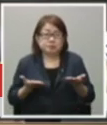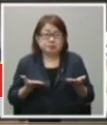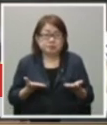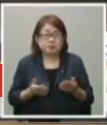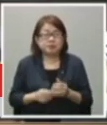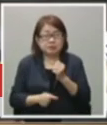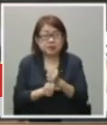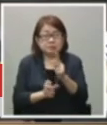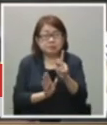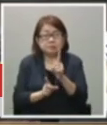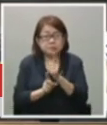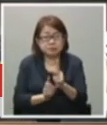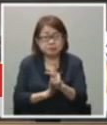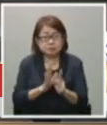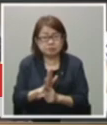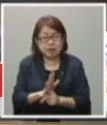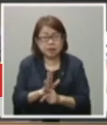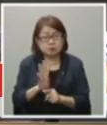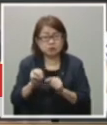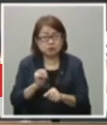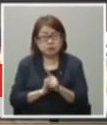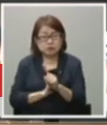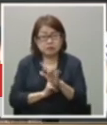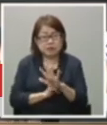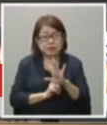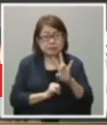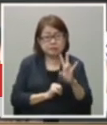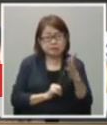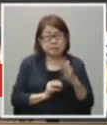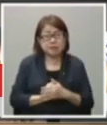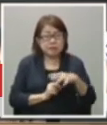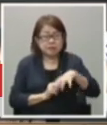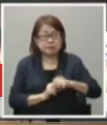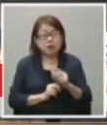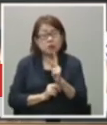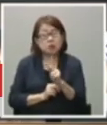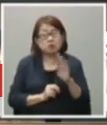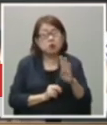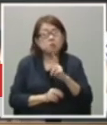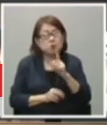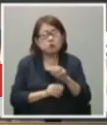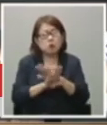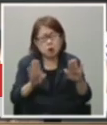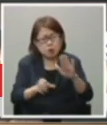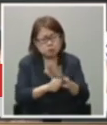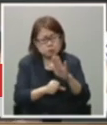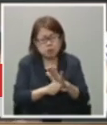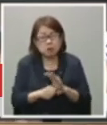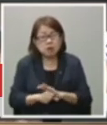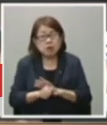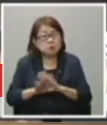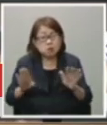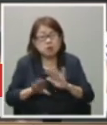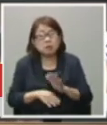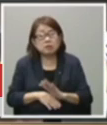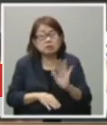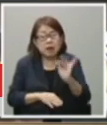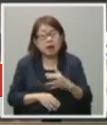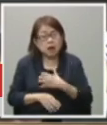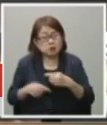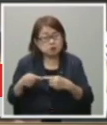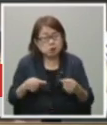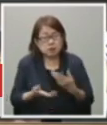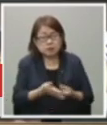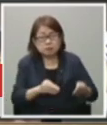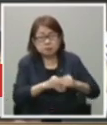157สำนักงานตม.บอกให้ท่านยกเลิกท่านก็ไม่เลิกไม่เลิกไม่พอแถมเพิ่มตังค์ให้เขาอีกยกเว้นข้อกำหนด